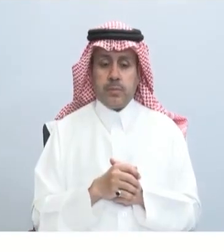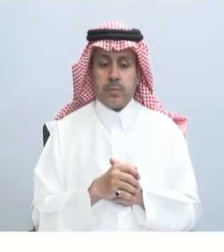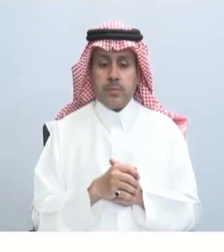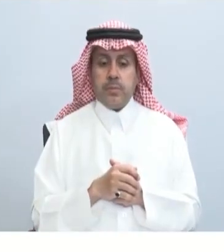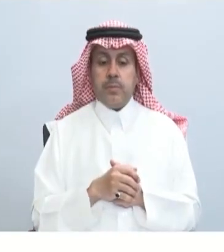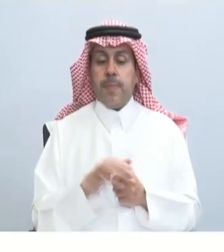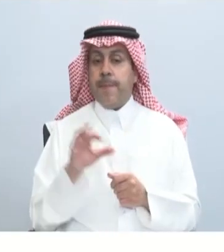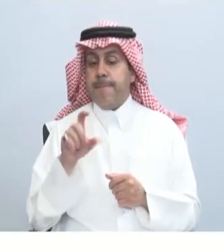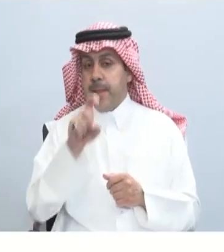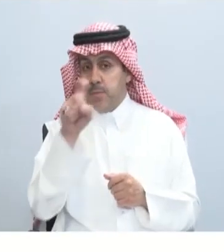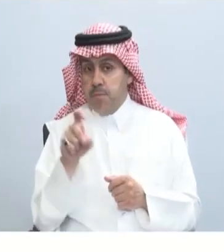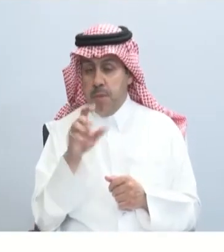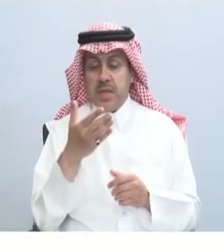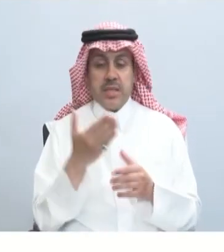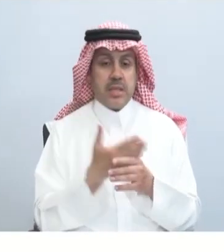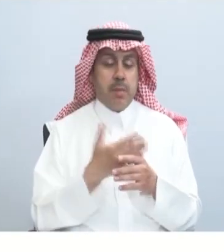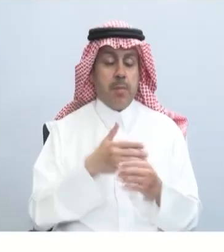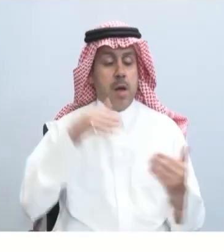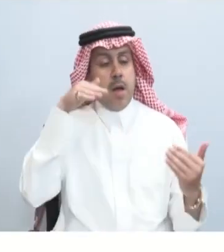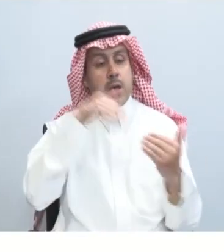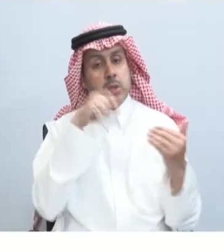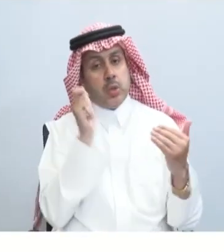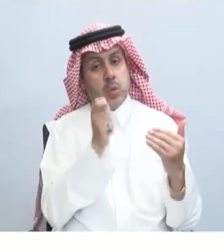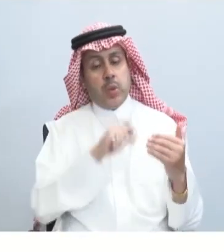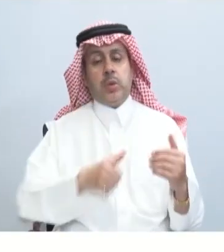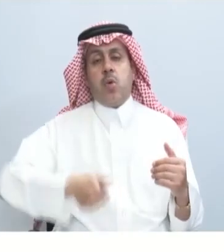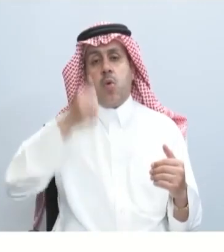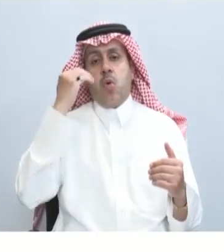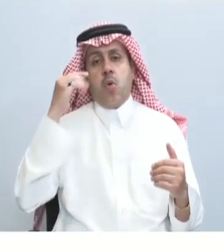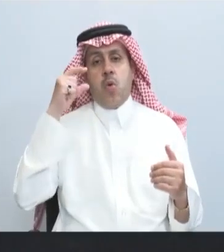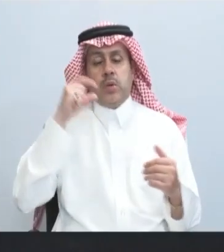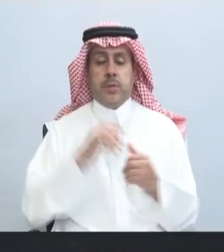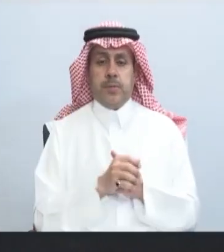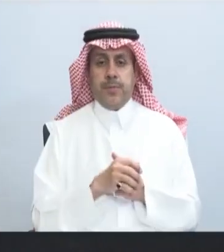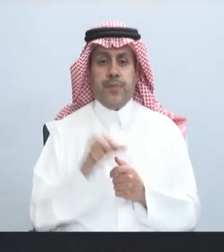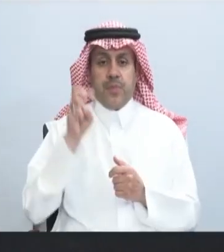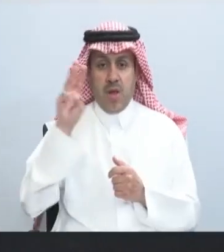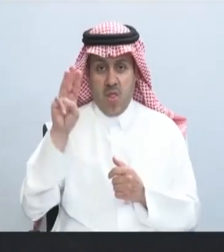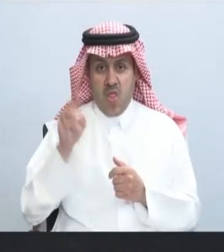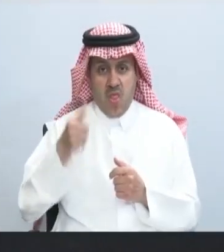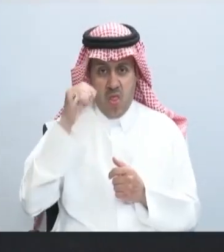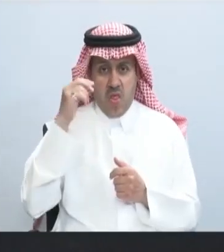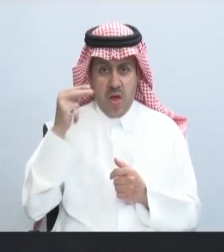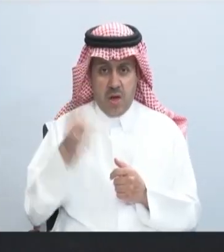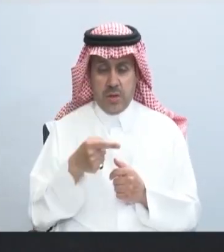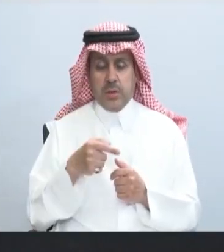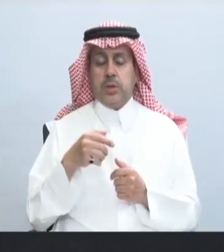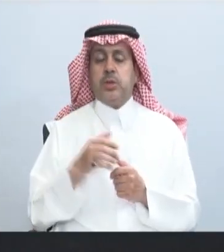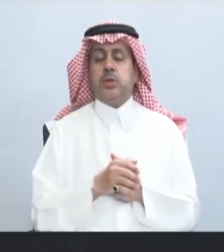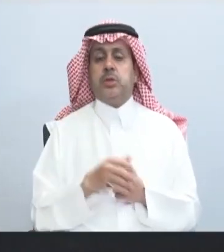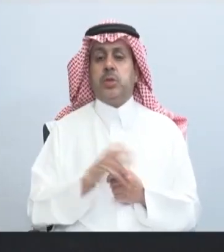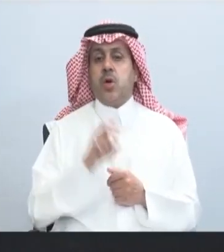ما سبب غزوه احد نعم ممتاز ثار قريش لهزيمه